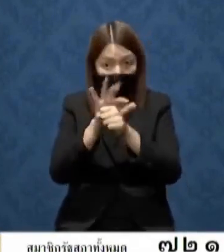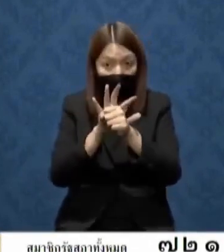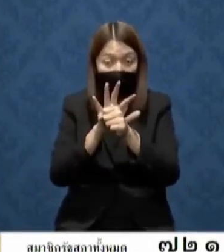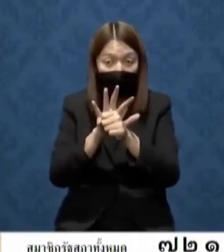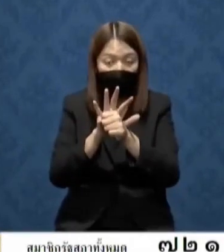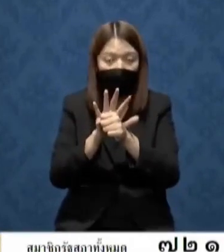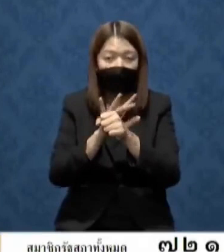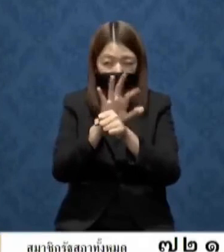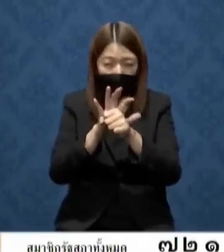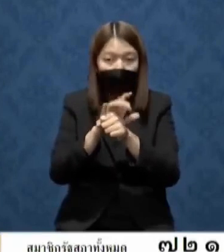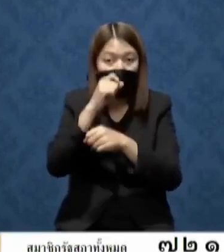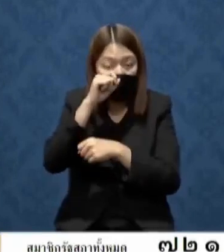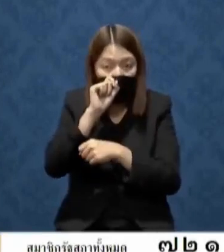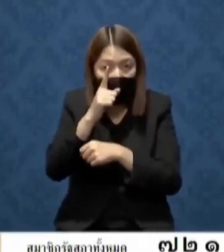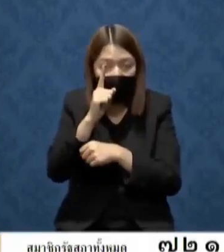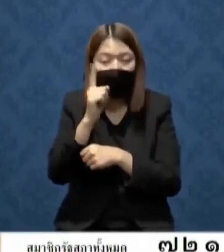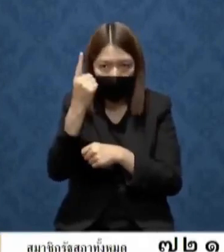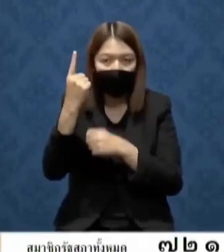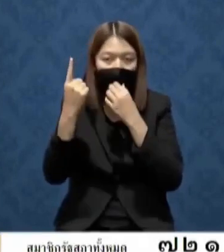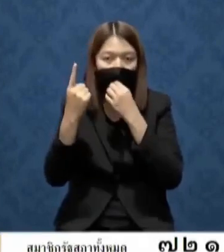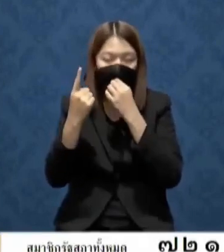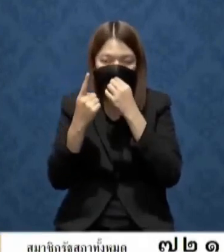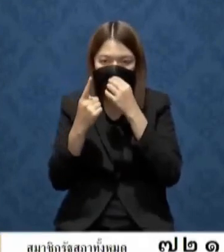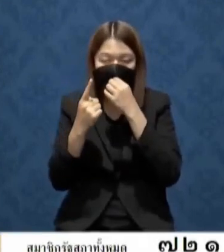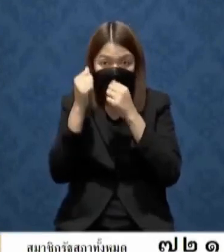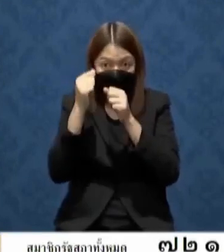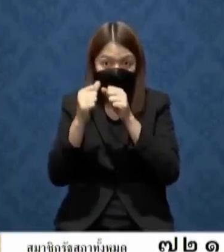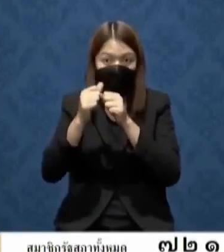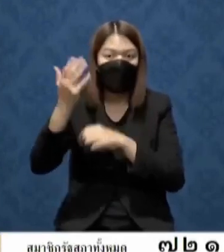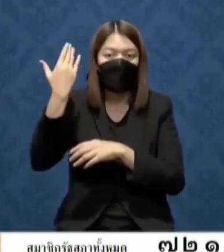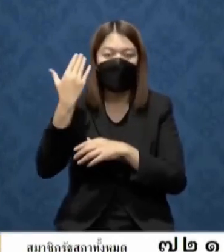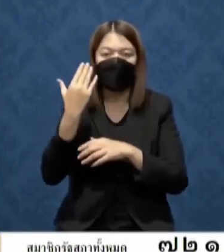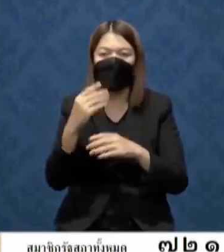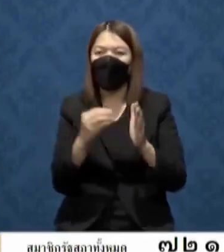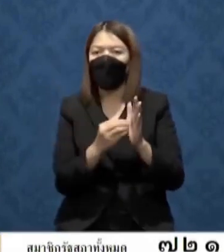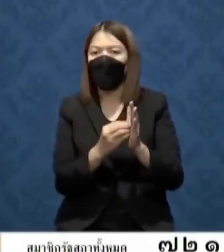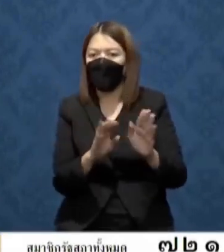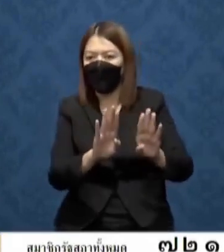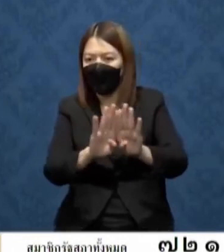เทศไยมีวิกฤต kovid 3 มาตงรอบ ทานยงจำได้ใชไครั ทเราต้อง lockdown กรุเทพ